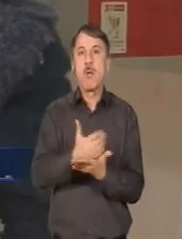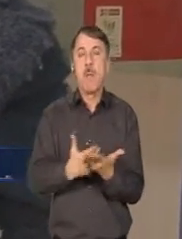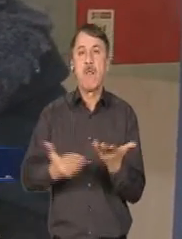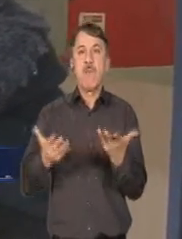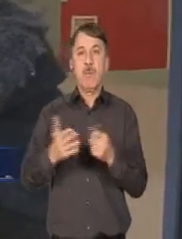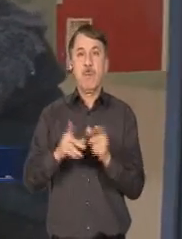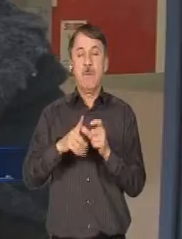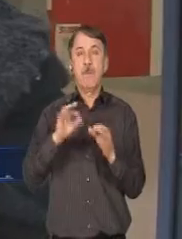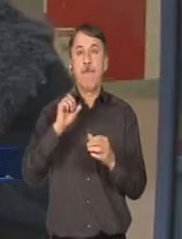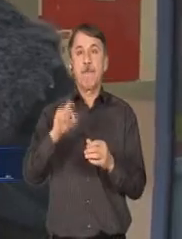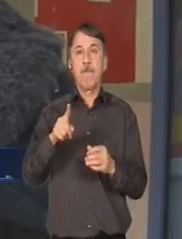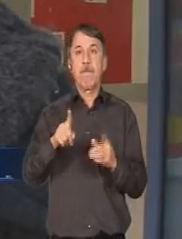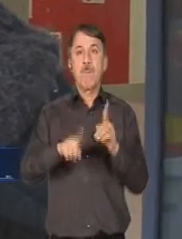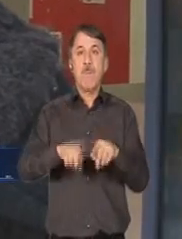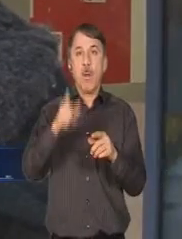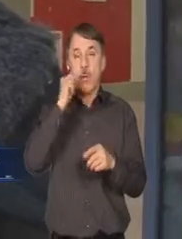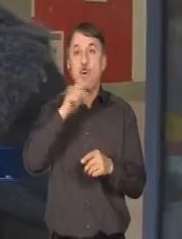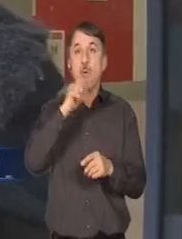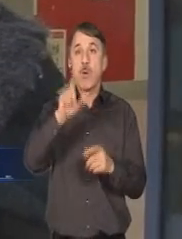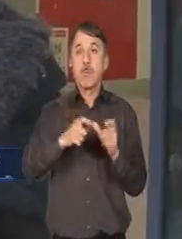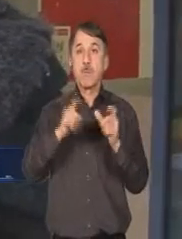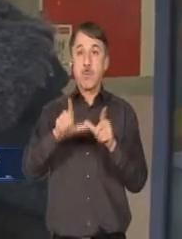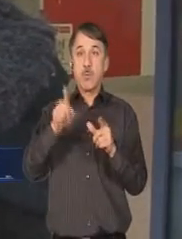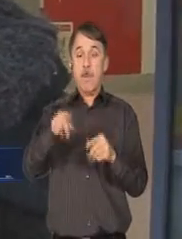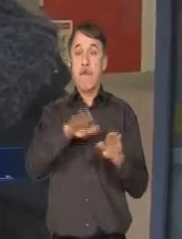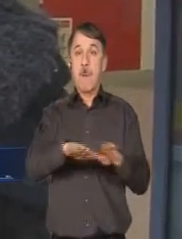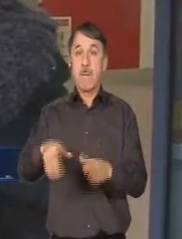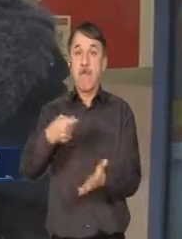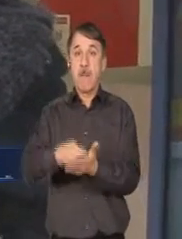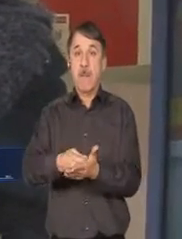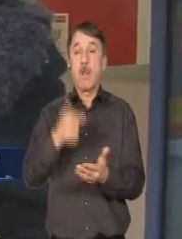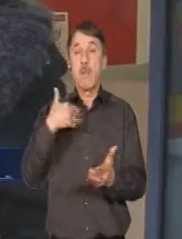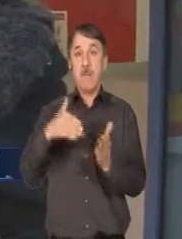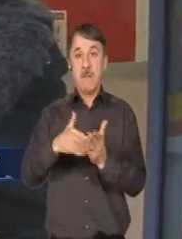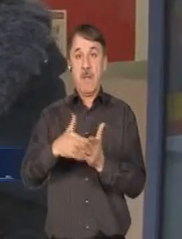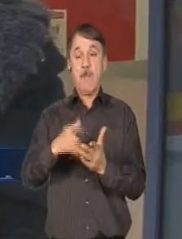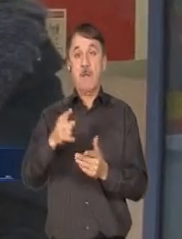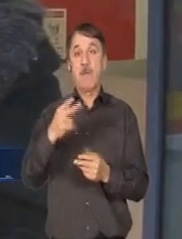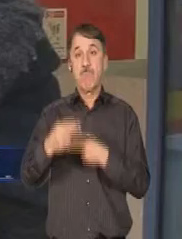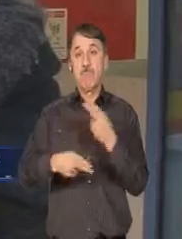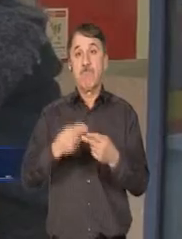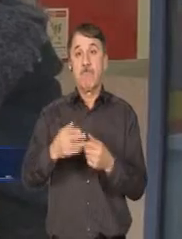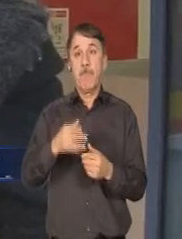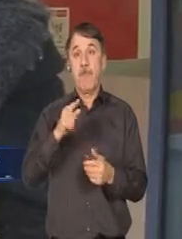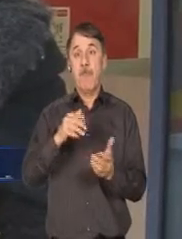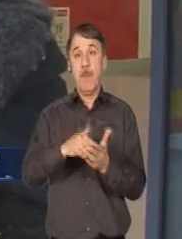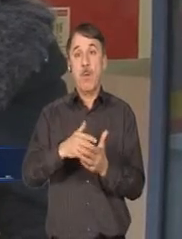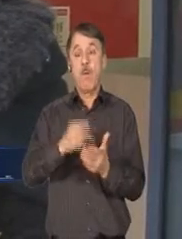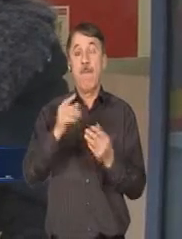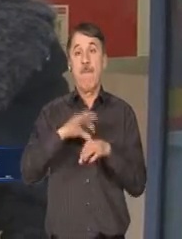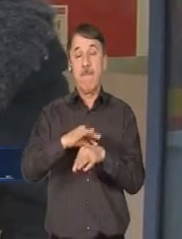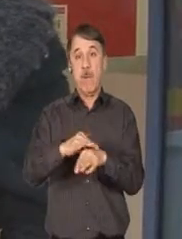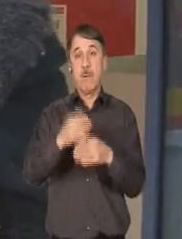zloupotrebljavaju ta slobodna mesta, zagrade ljude koji su platili parking i tako. Mislim da bi trebalo taj parking servis malo da više